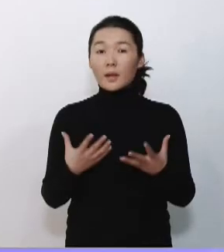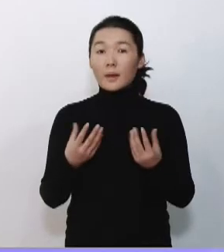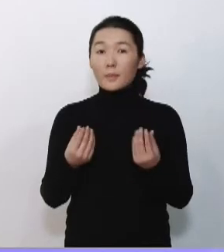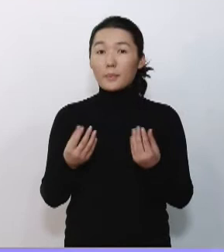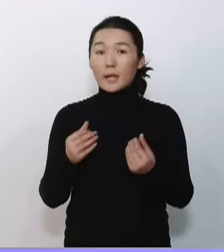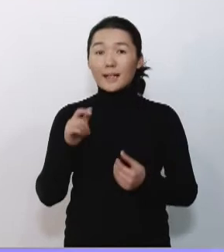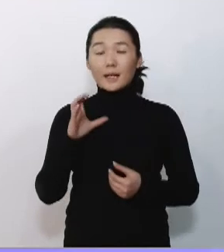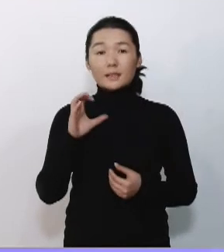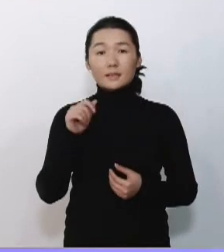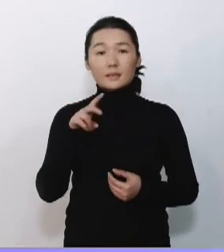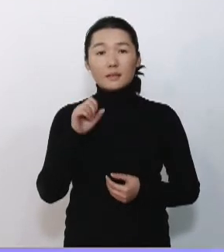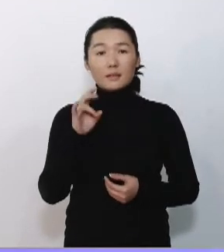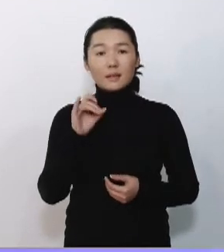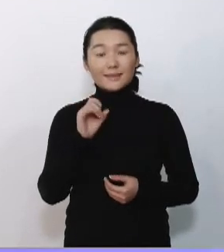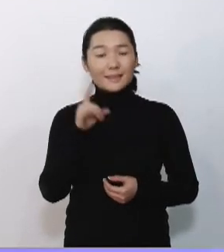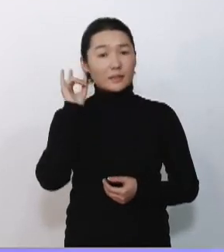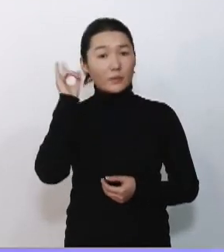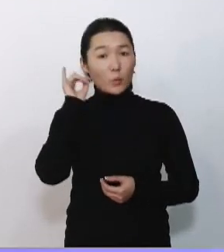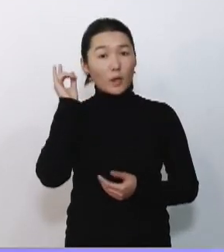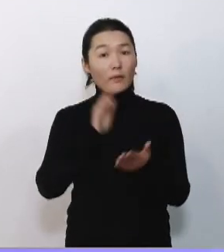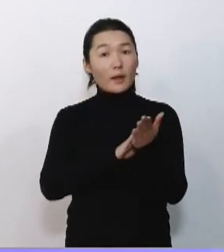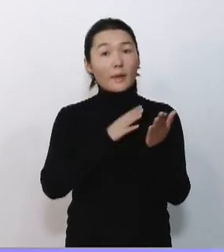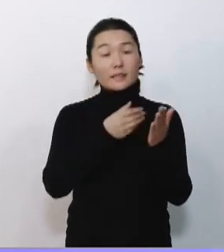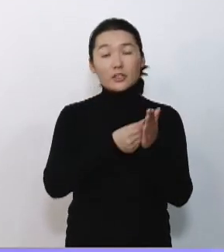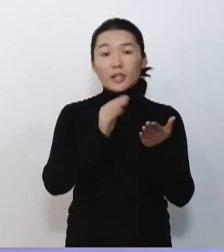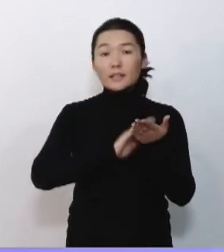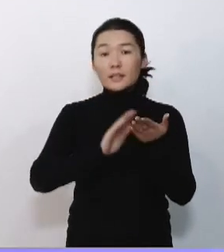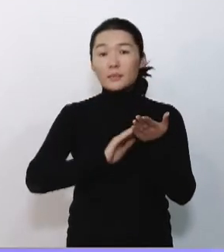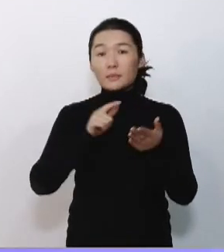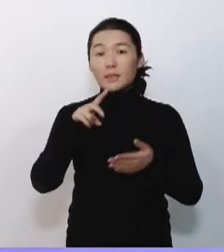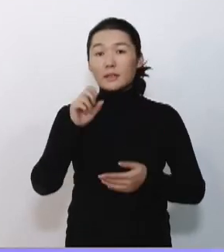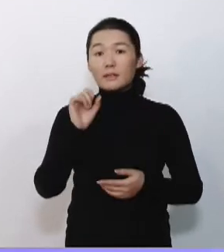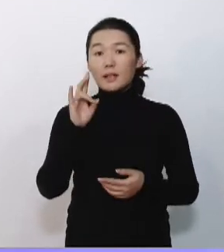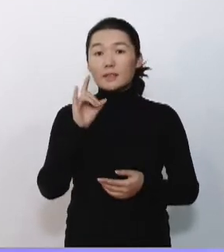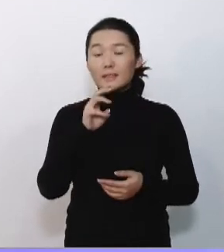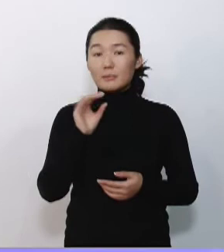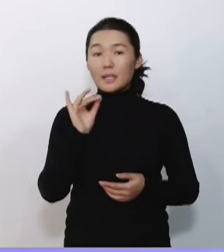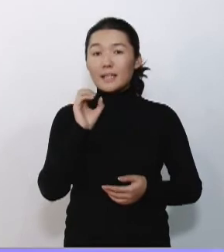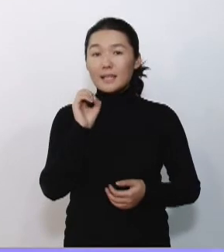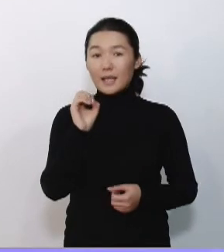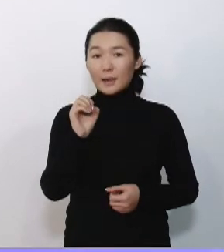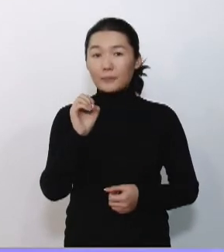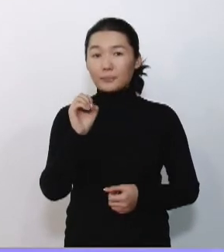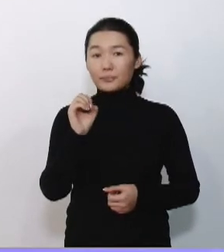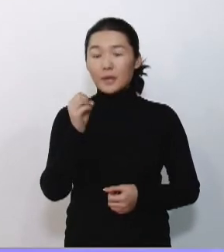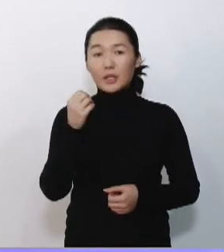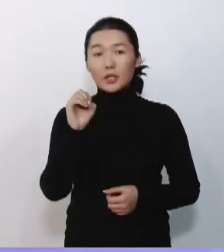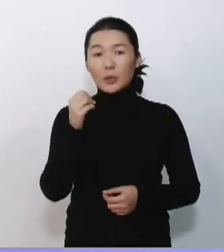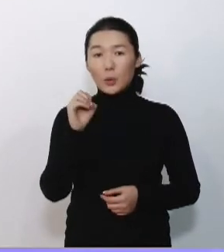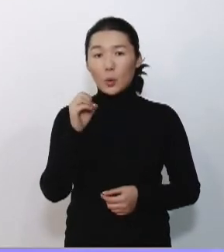Мягкость согласных звуков обозначается на письме гласными «е»,